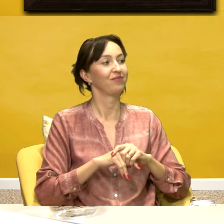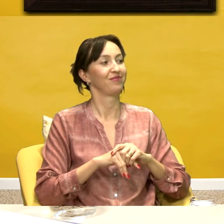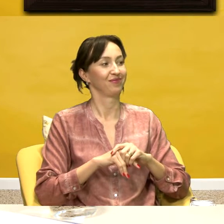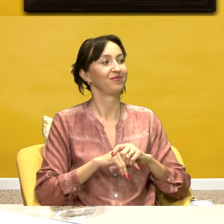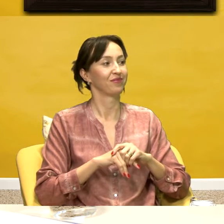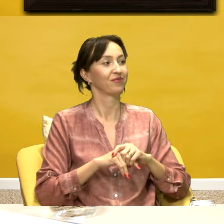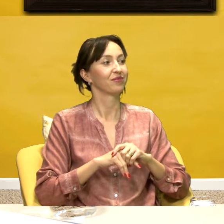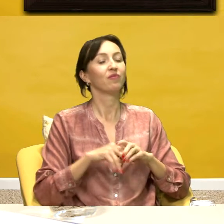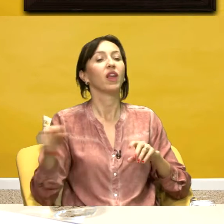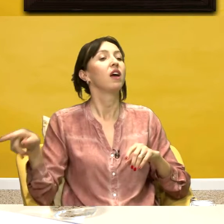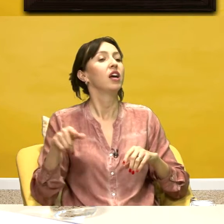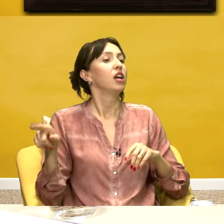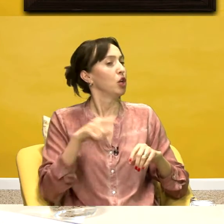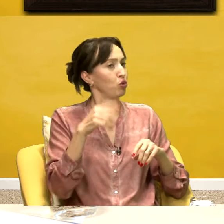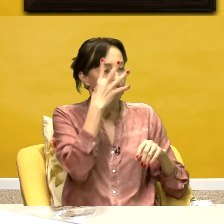zică orice.